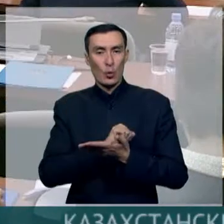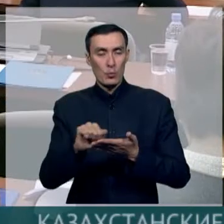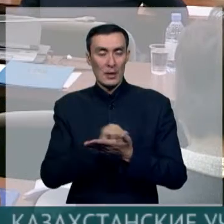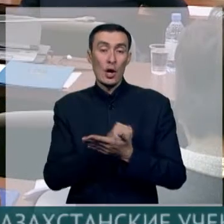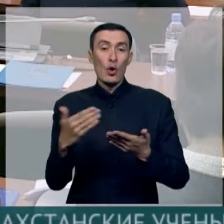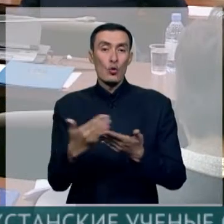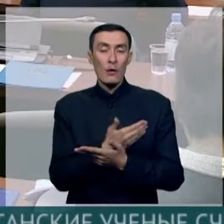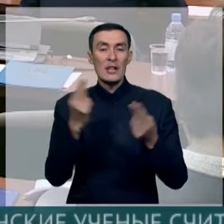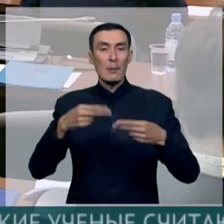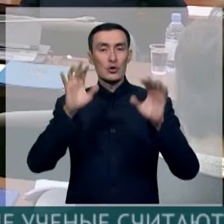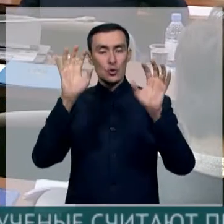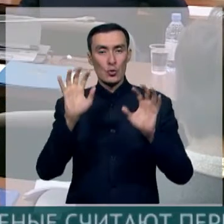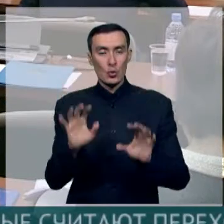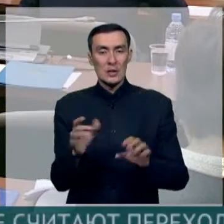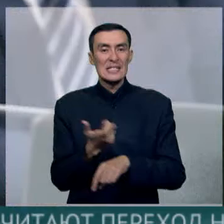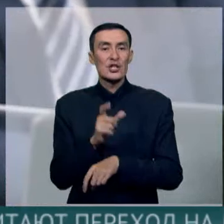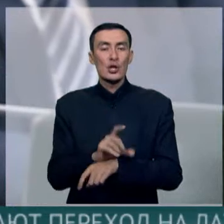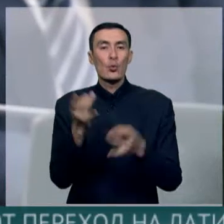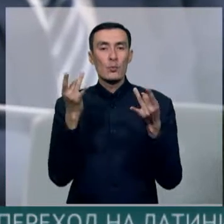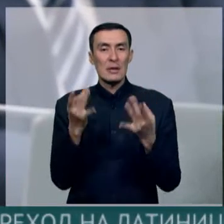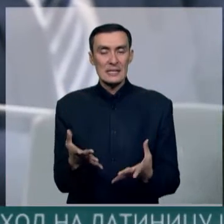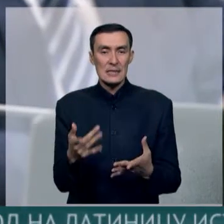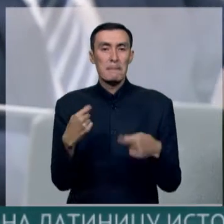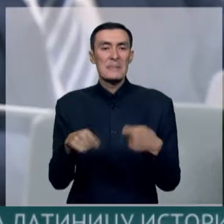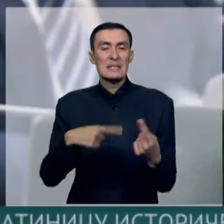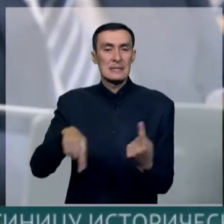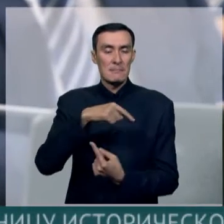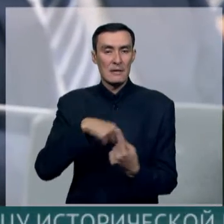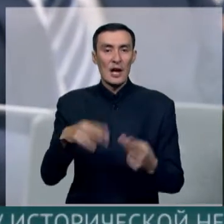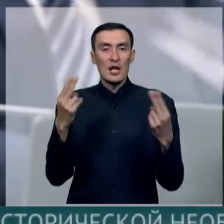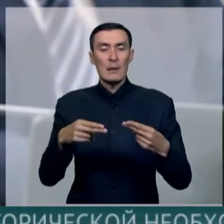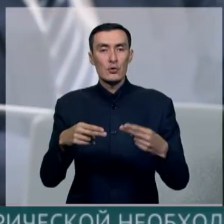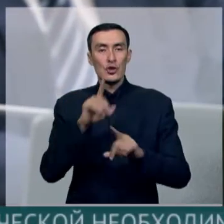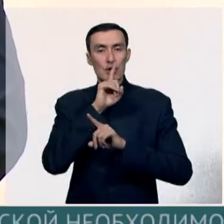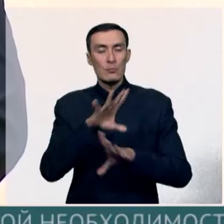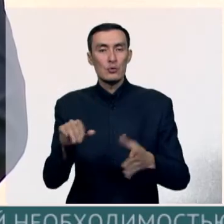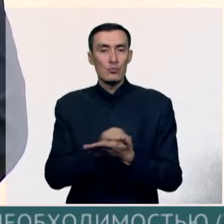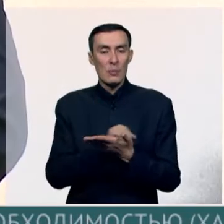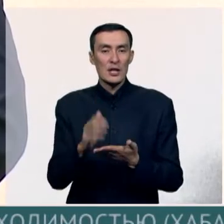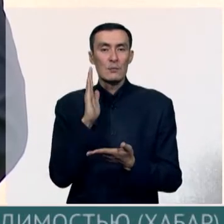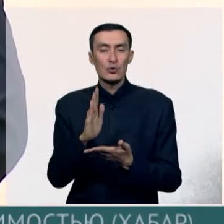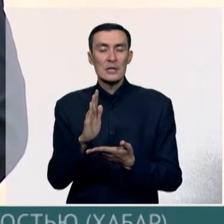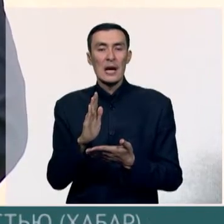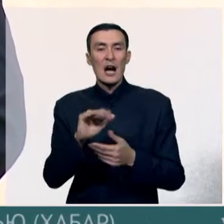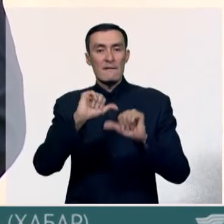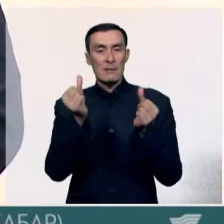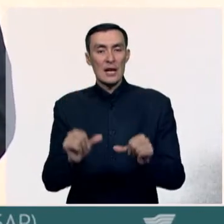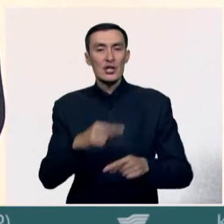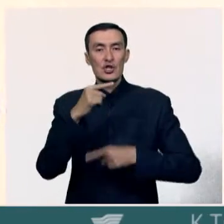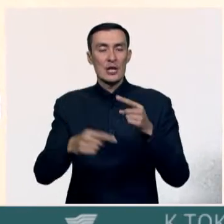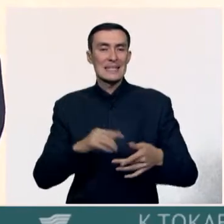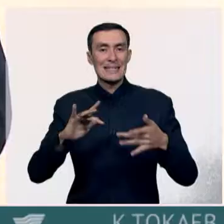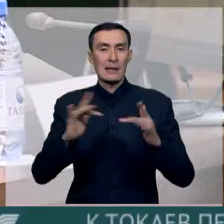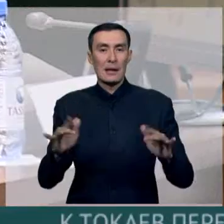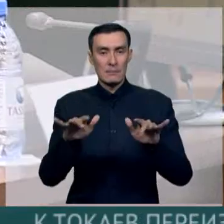Во-первых, новый таможенный кодекс значительно упростит жизнь бизнесменов. Таможня откажется от бумаги и перейдет на электронное декларирование.